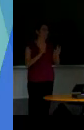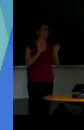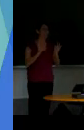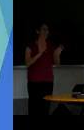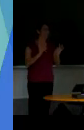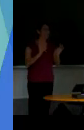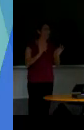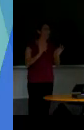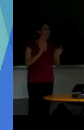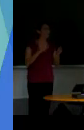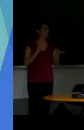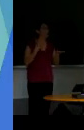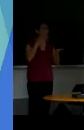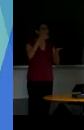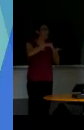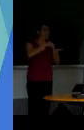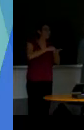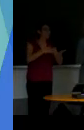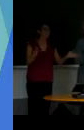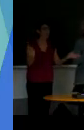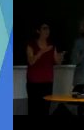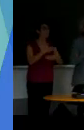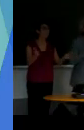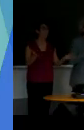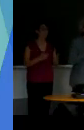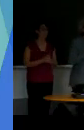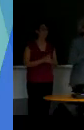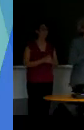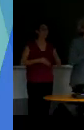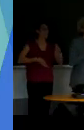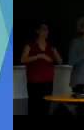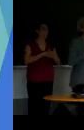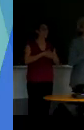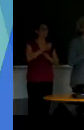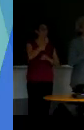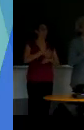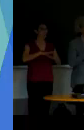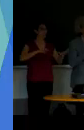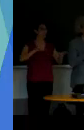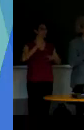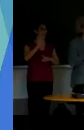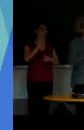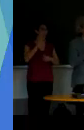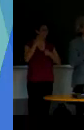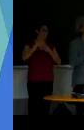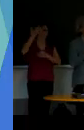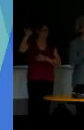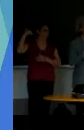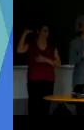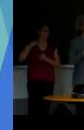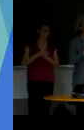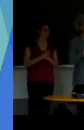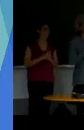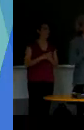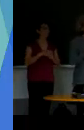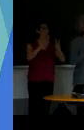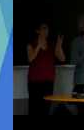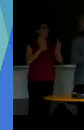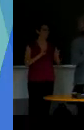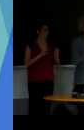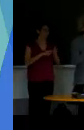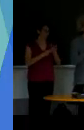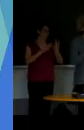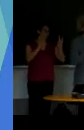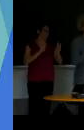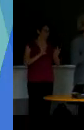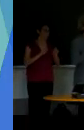è ubiqua, è ovunque. Diciamo che a partire dagli anni 50 dello scorso secolo l'ingegneria elettronica ha avuto una espansione che